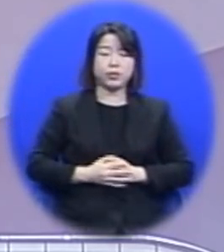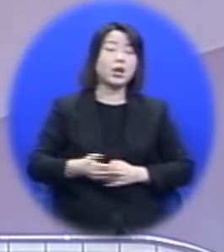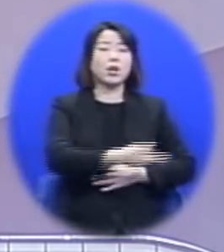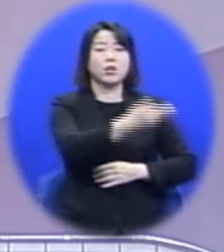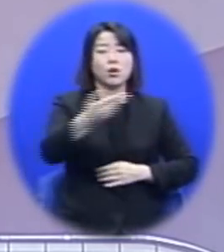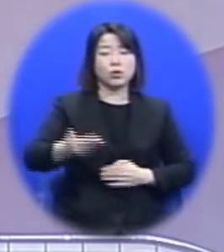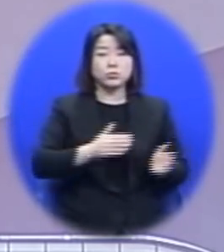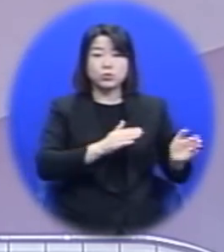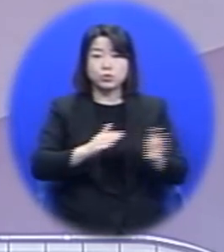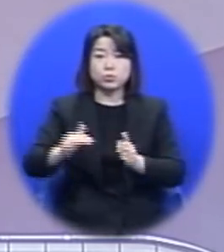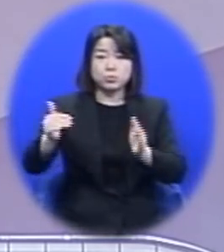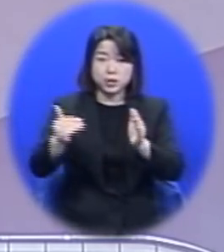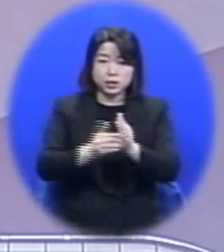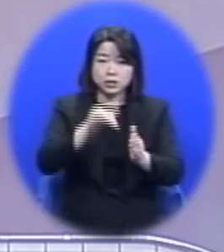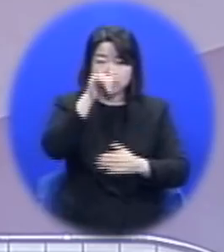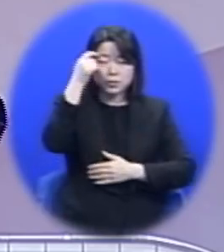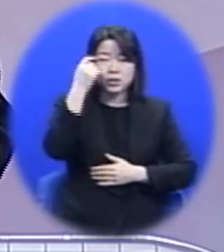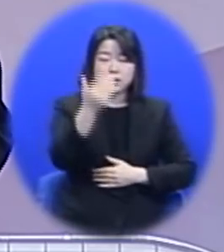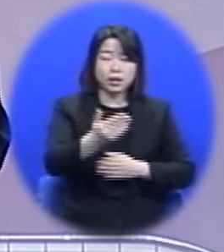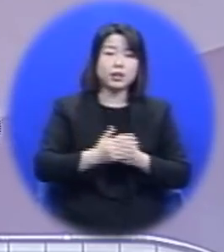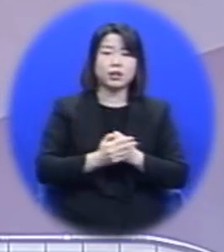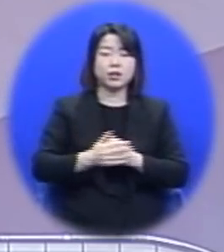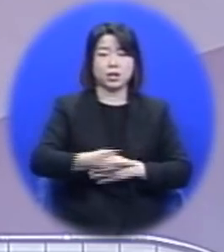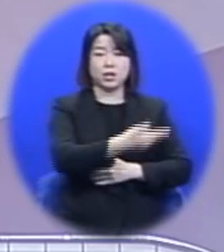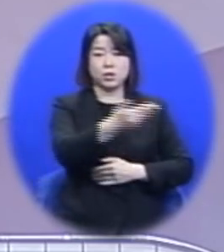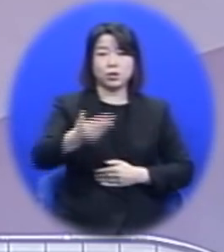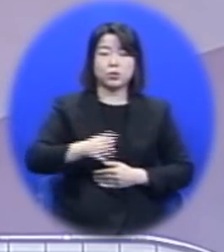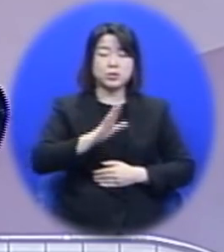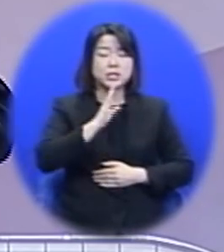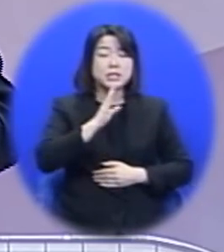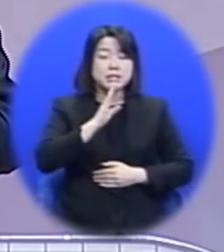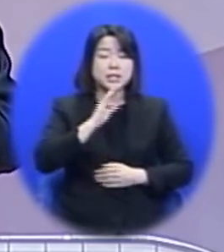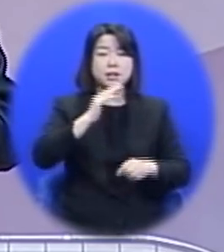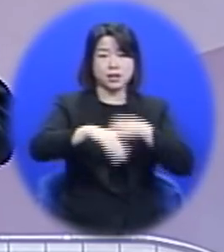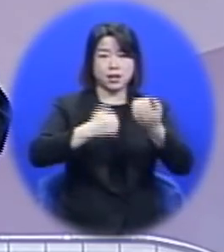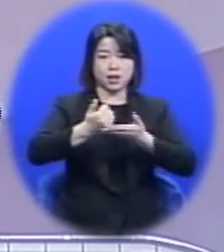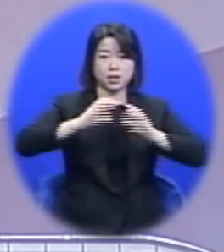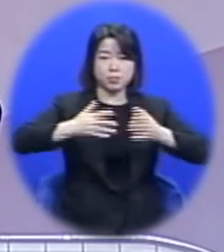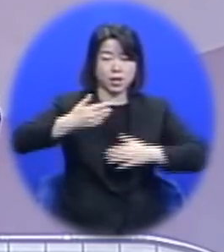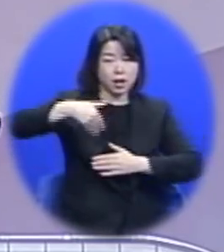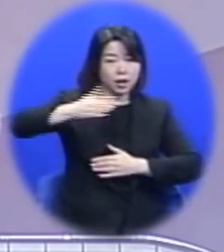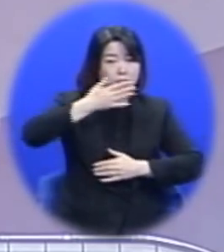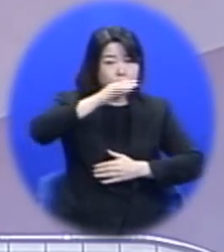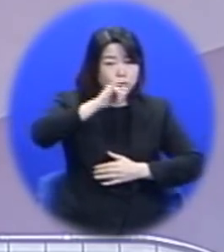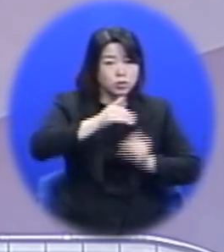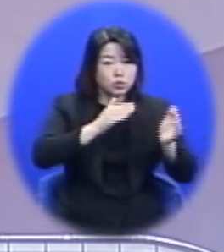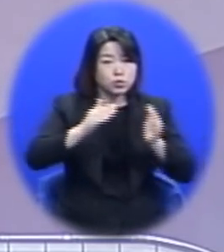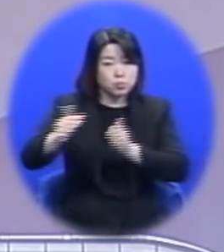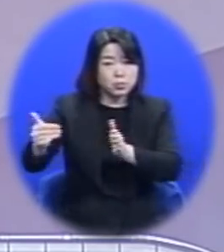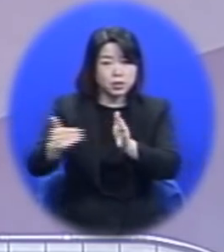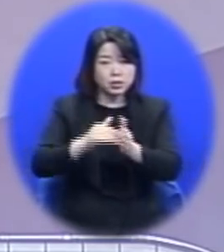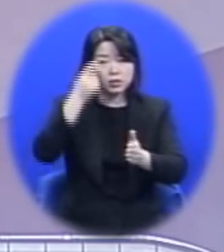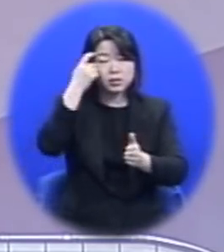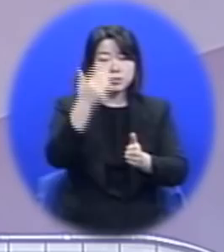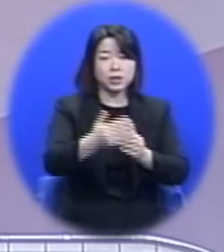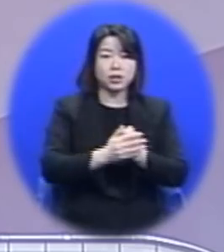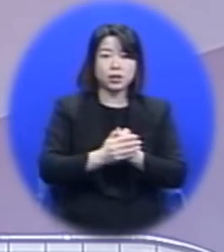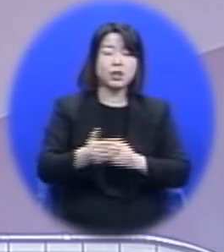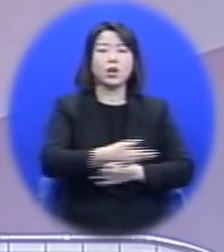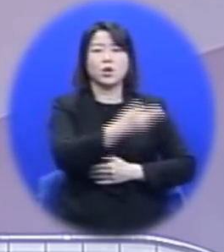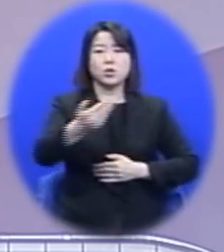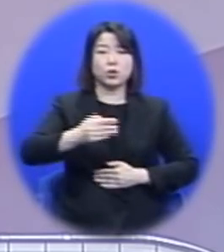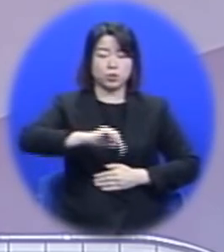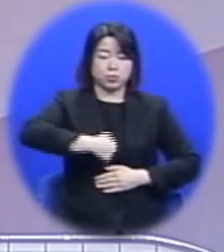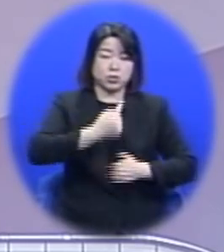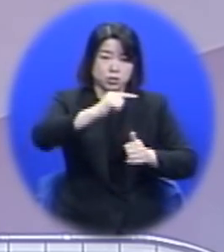여러분은 준비되셨나요? 여러분이 진짜 하나님의 나라에 갈 수 있는 준비가 되셨는지 여러분 스스로에게